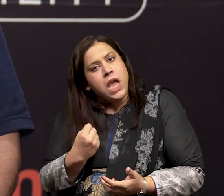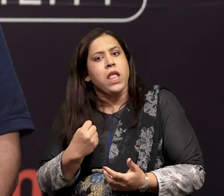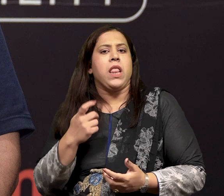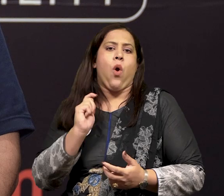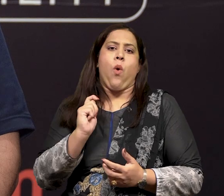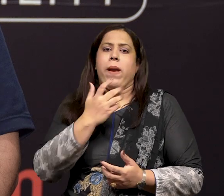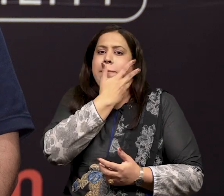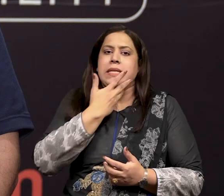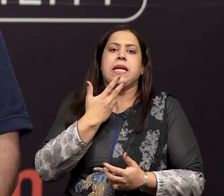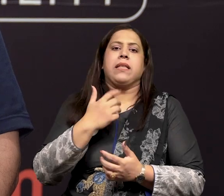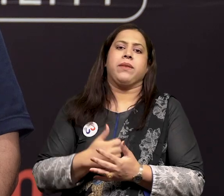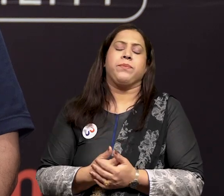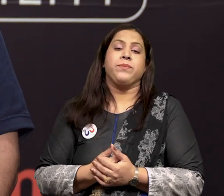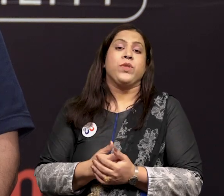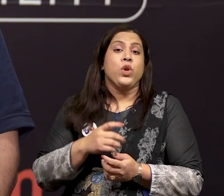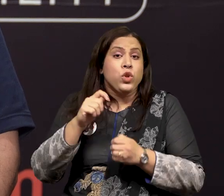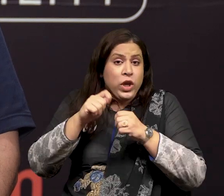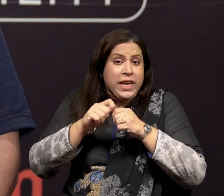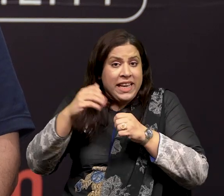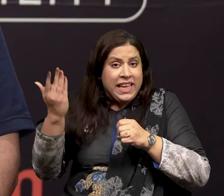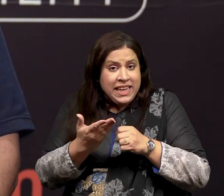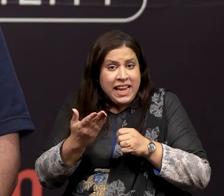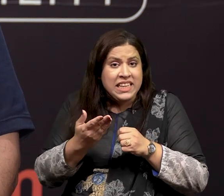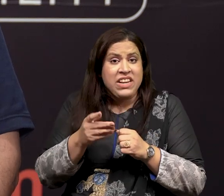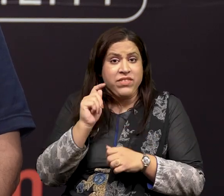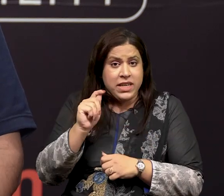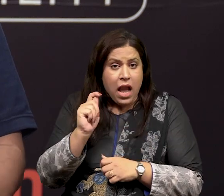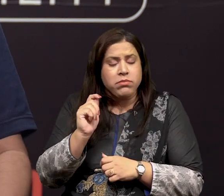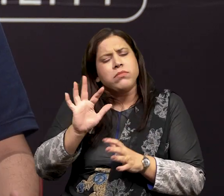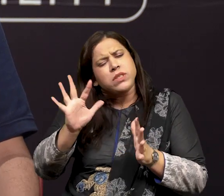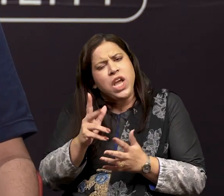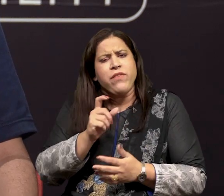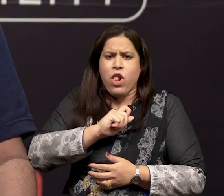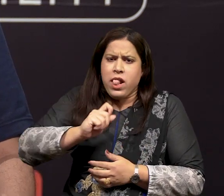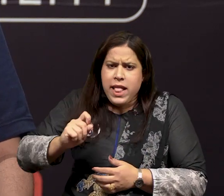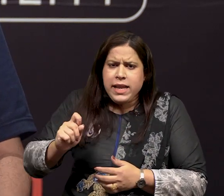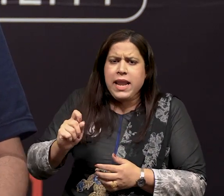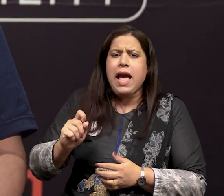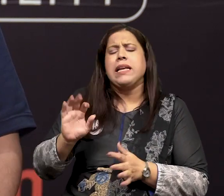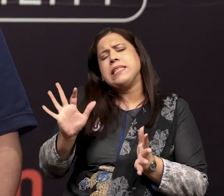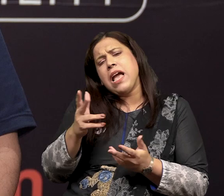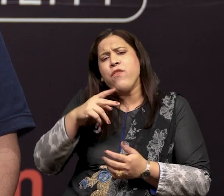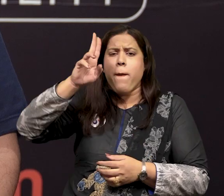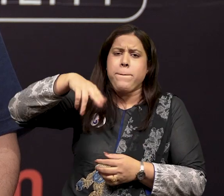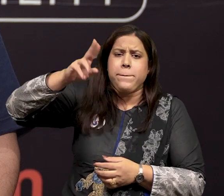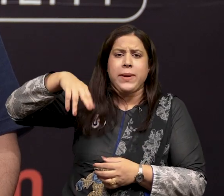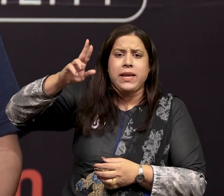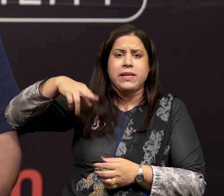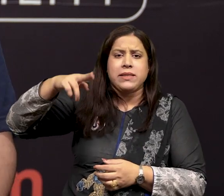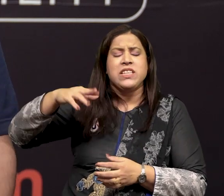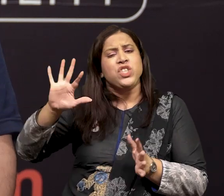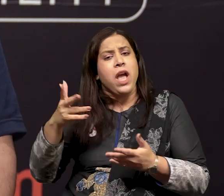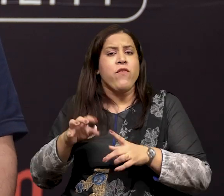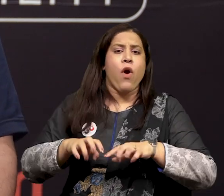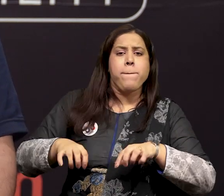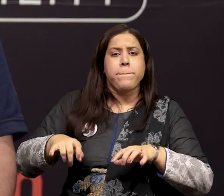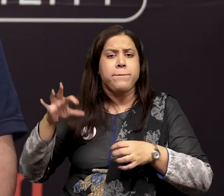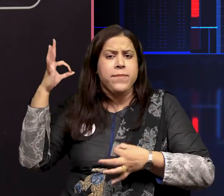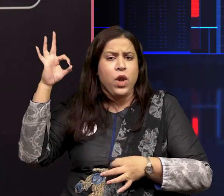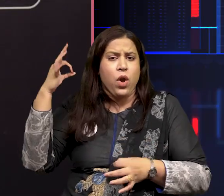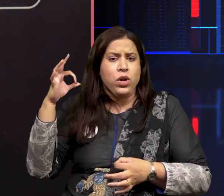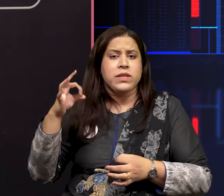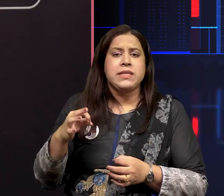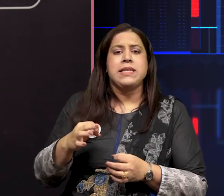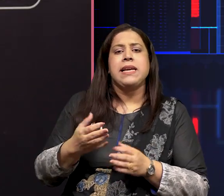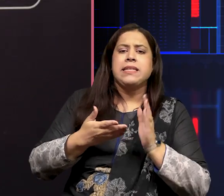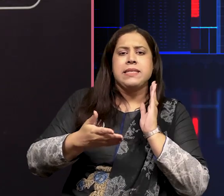उसके अंदर जो फ्रीडम हम इंजॉय करते हैं, nobody has ever told me what to do.